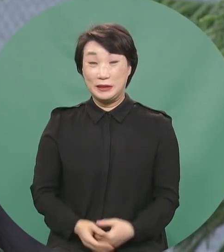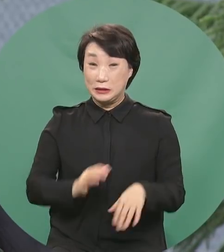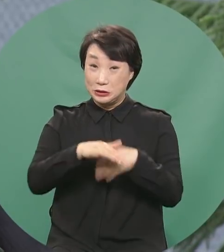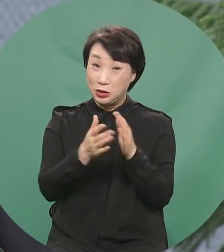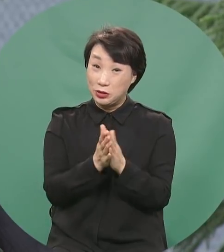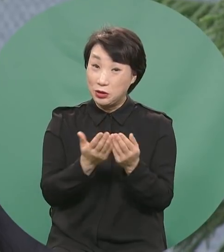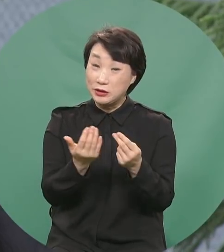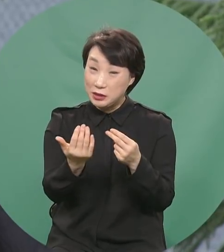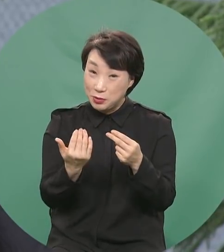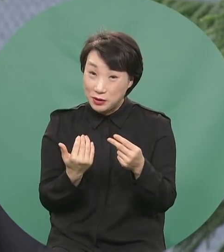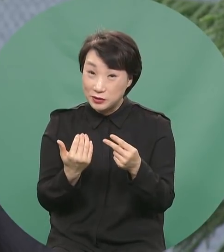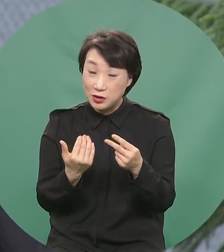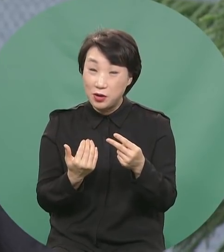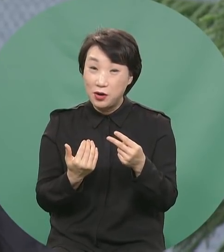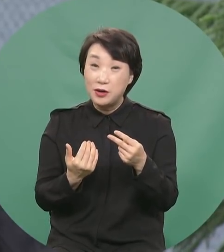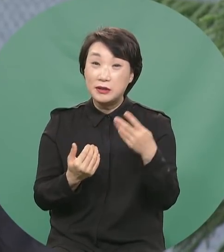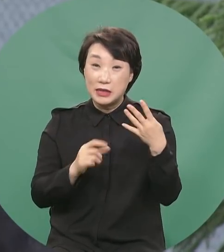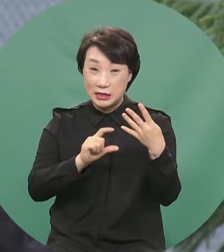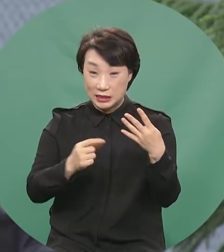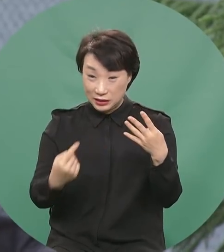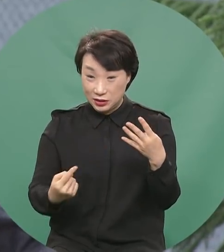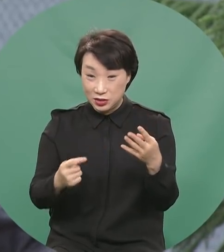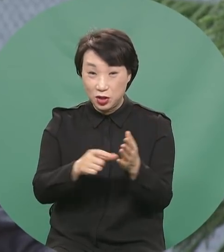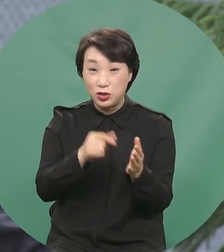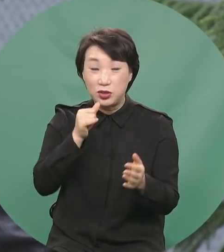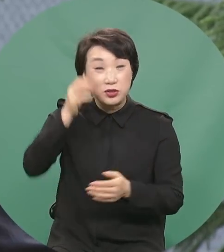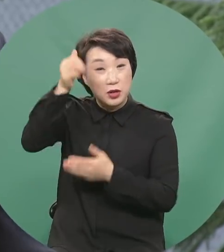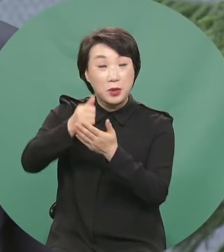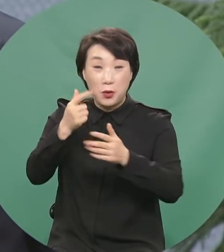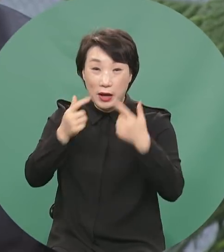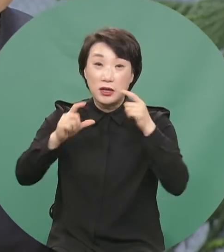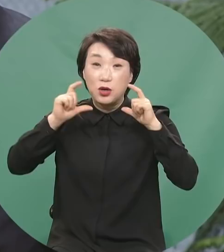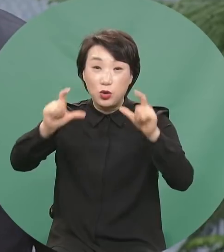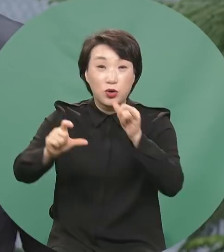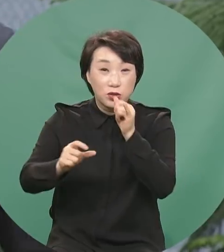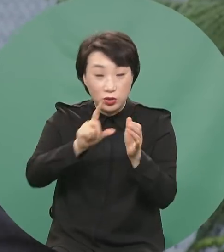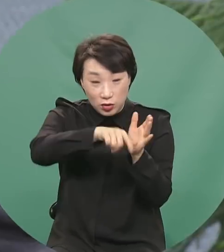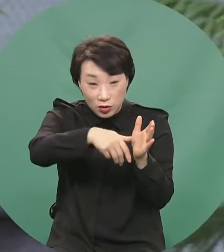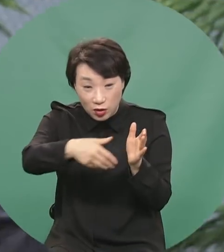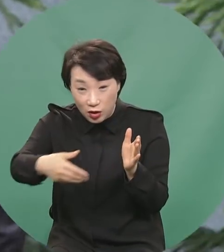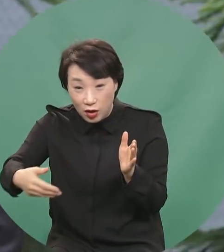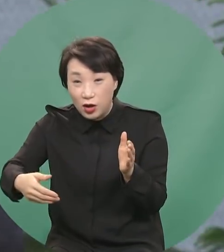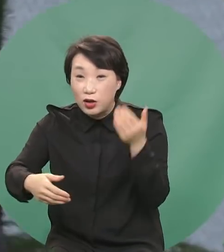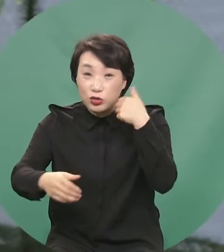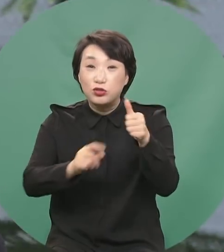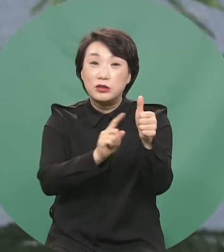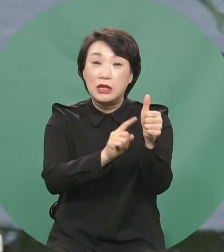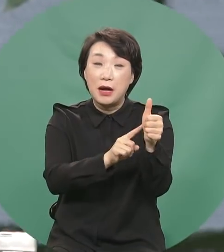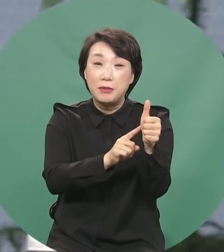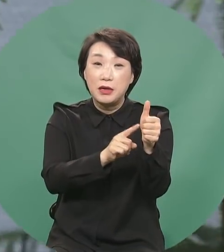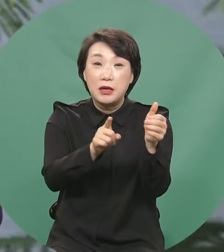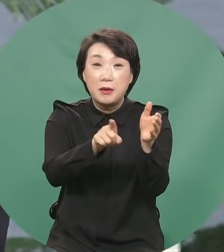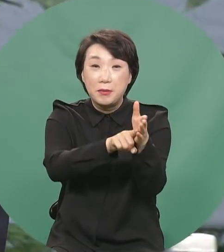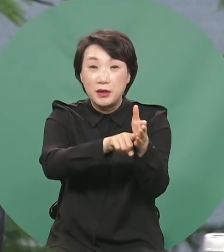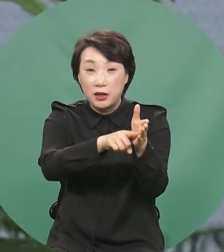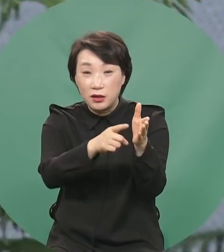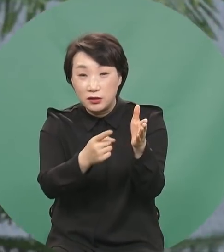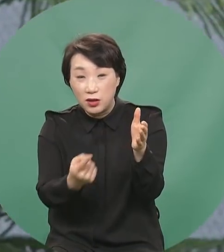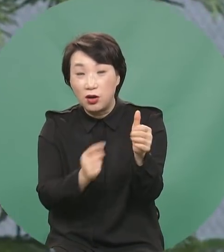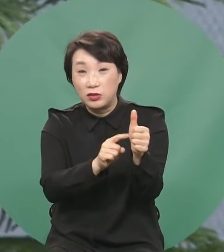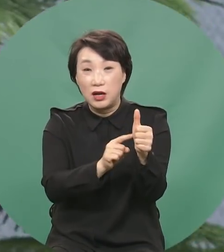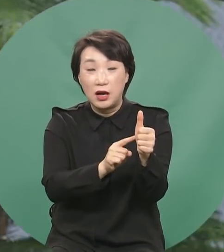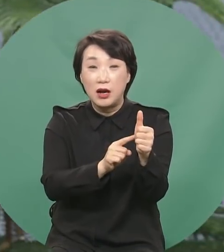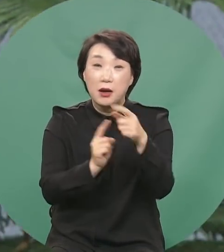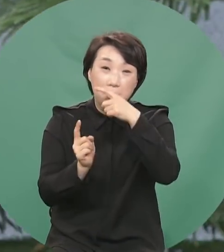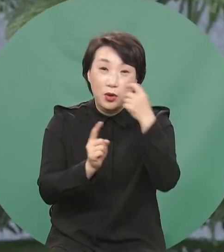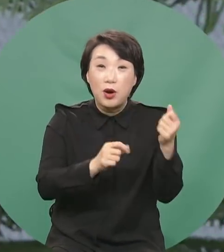디모데전서 4장 1절 이하에 성령이 밝히 말씀하시기를 후일에 어떤 사람이